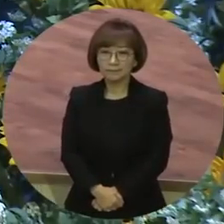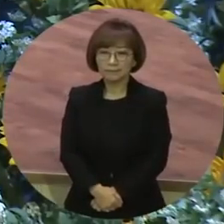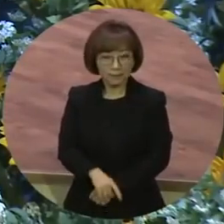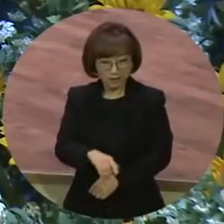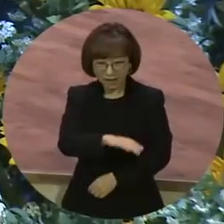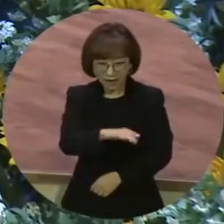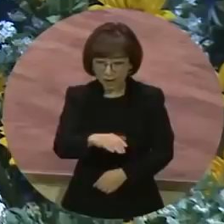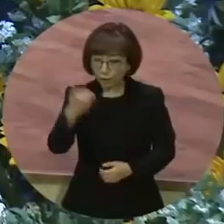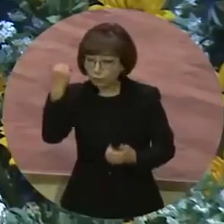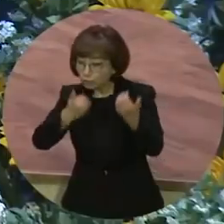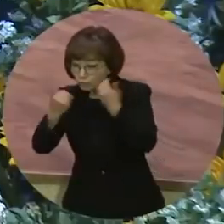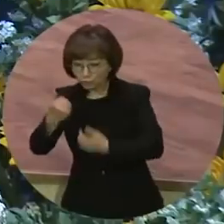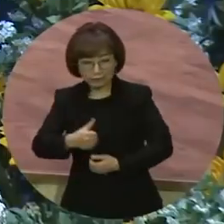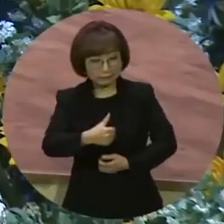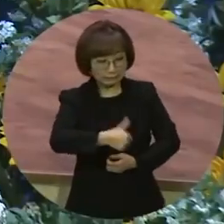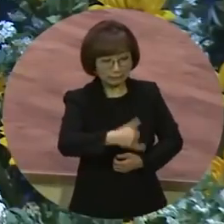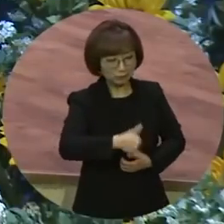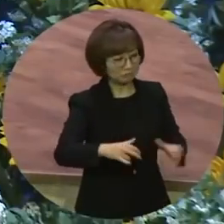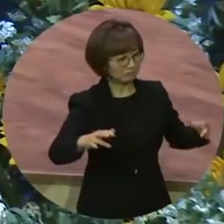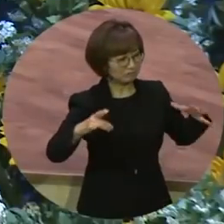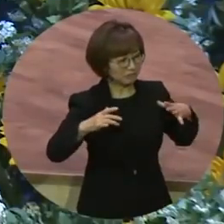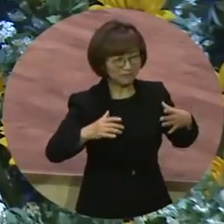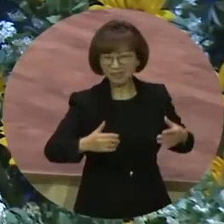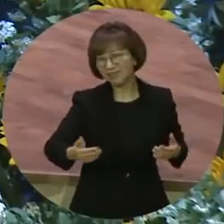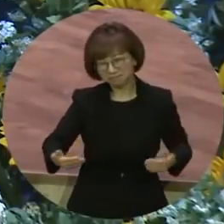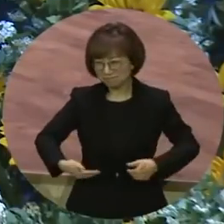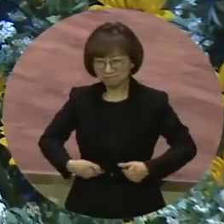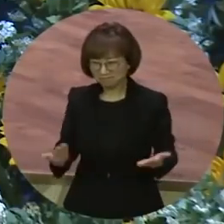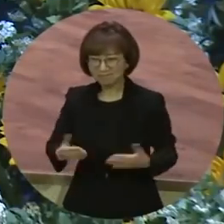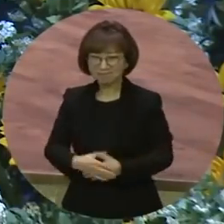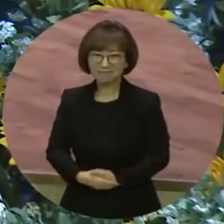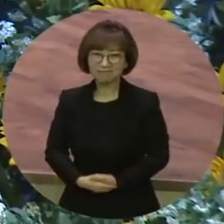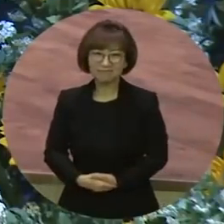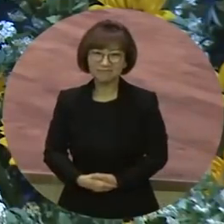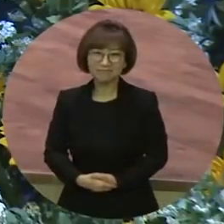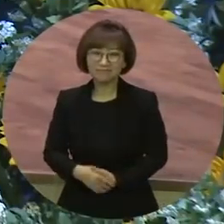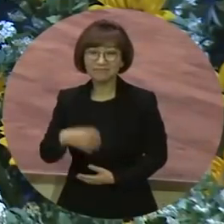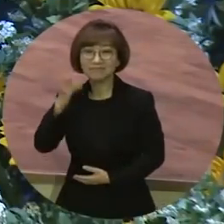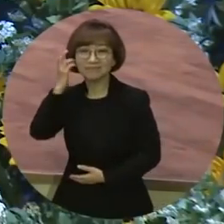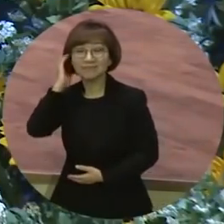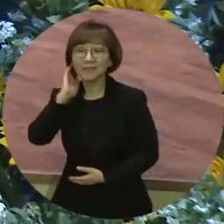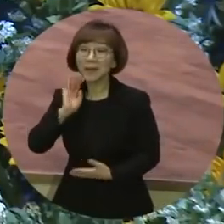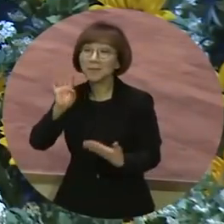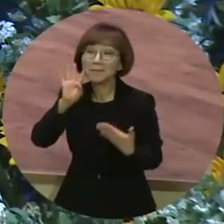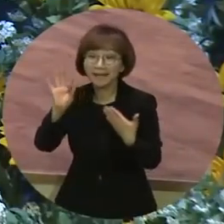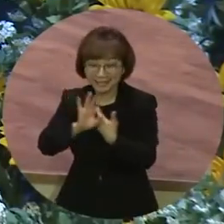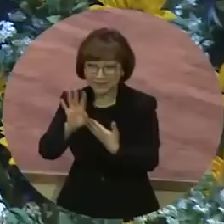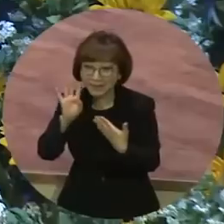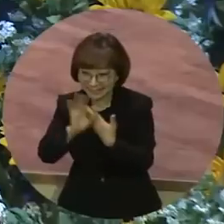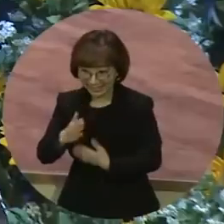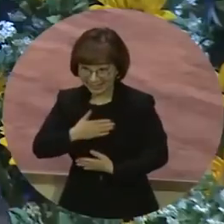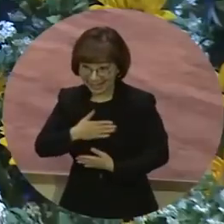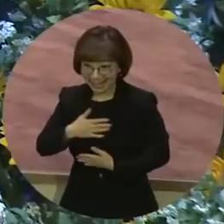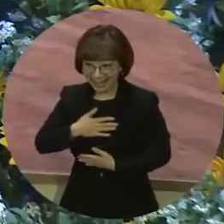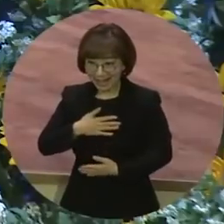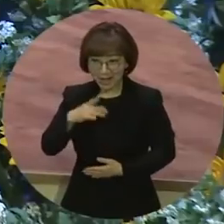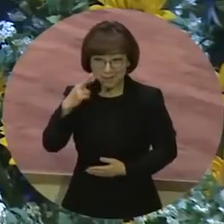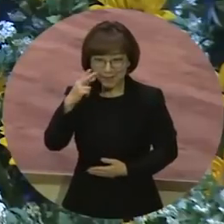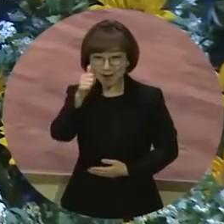참 하나님 하시고 취미도 고상하세요. 내가 만약에 하버드 나오지 못하게 하버드